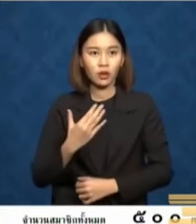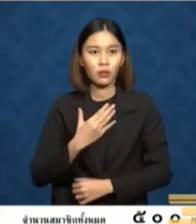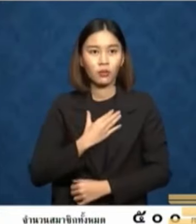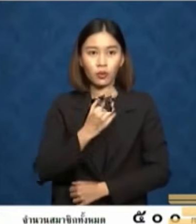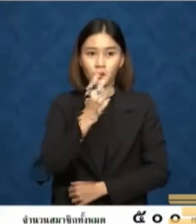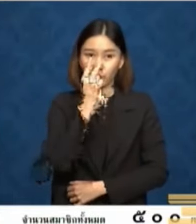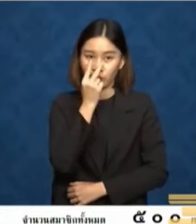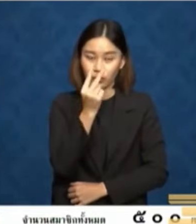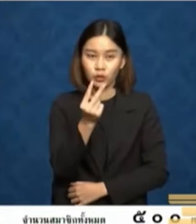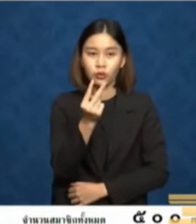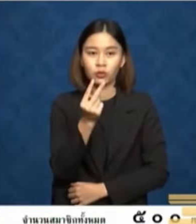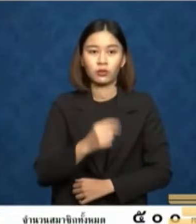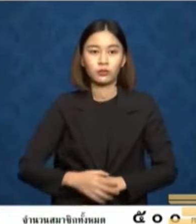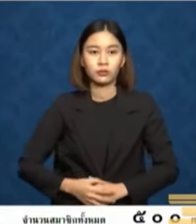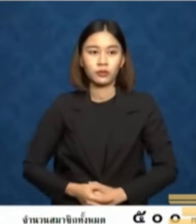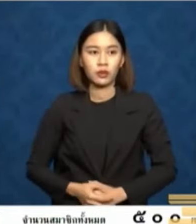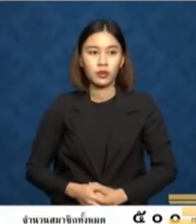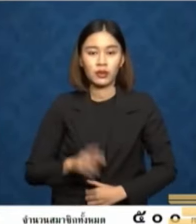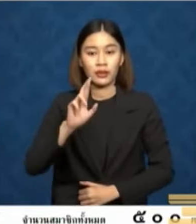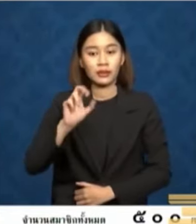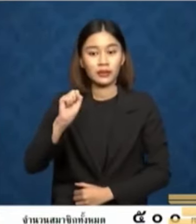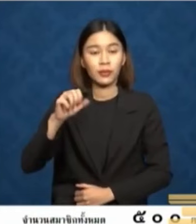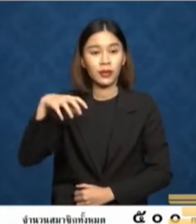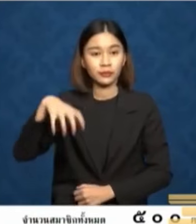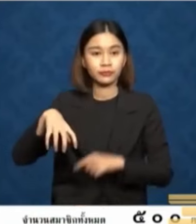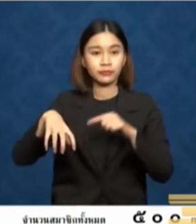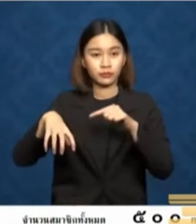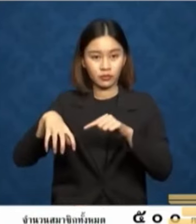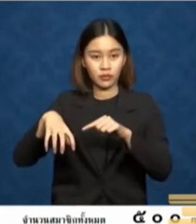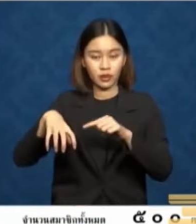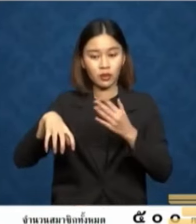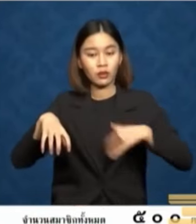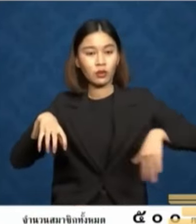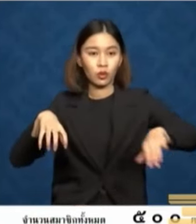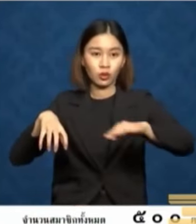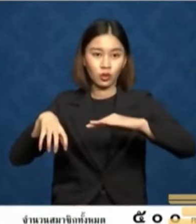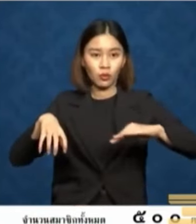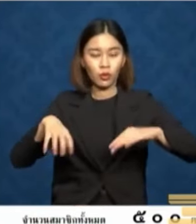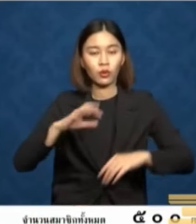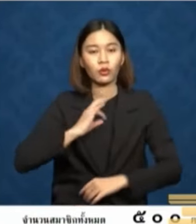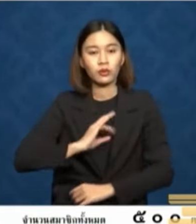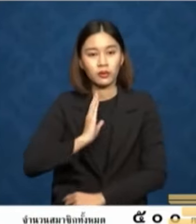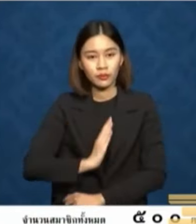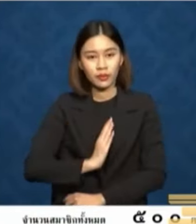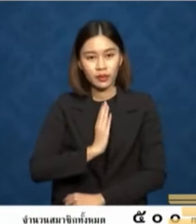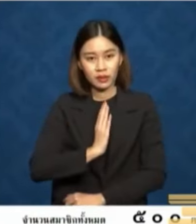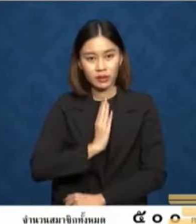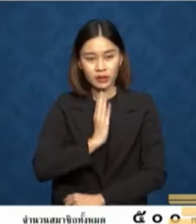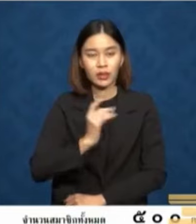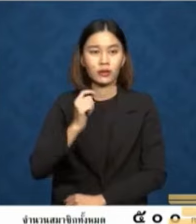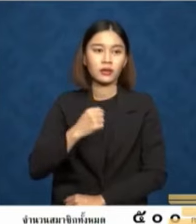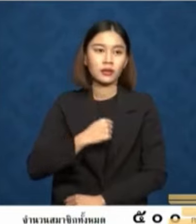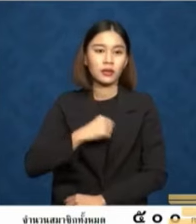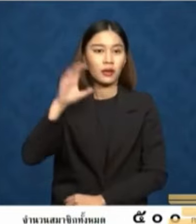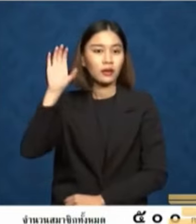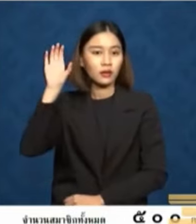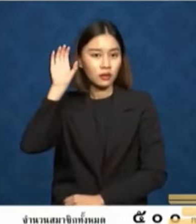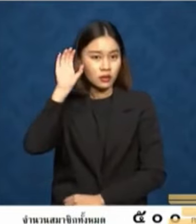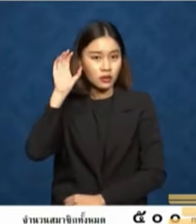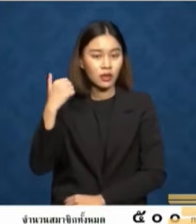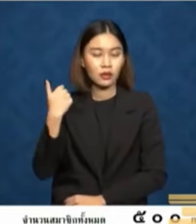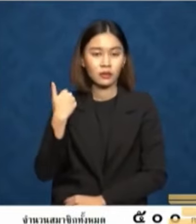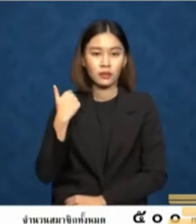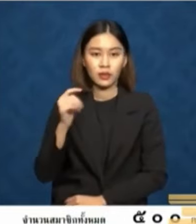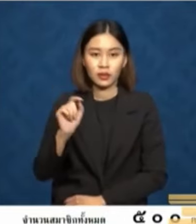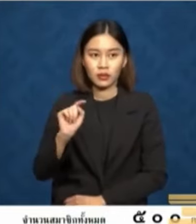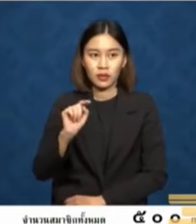เฝ้ามองสภาแห่งนี้ของพวกเราด้วยความศรัทธาและความเชื่อมั่นที่จะ